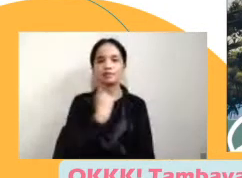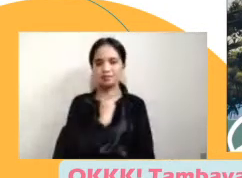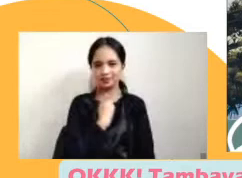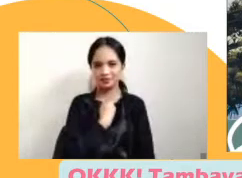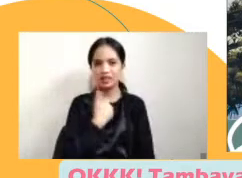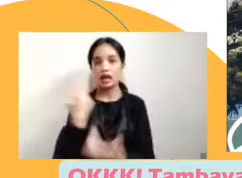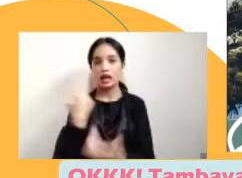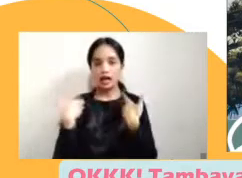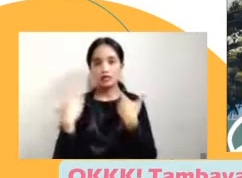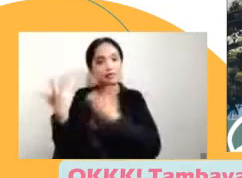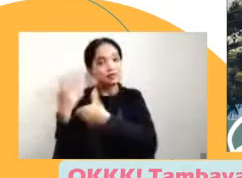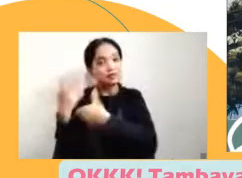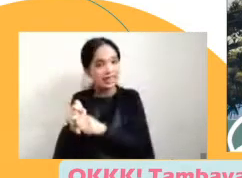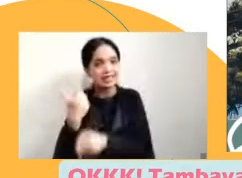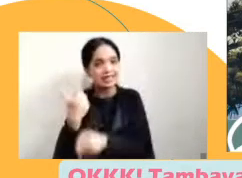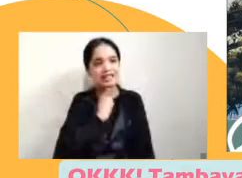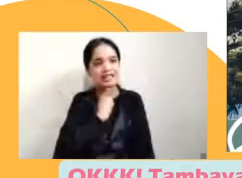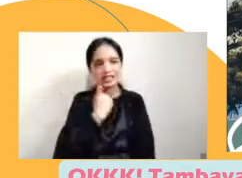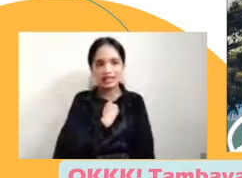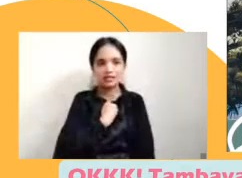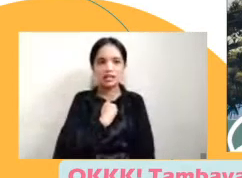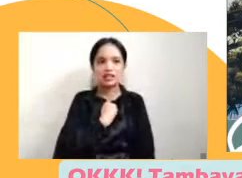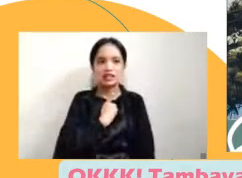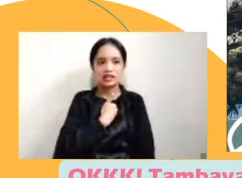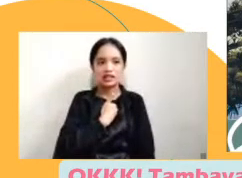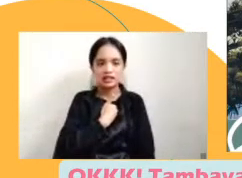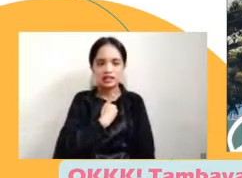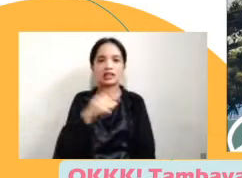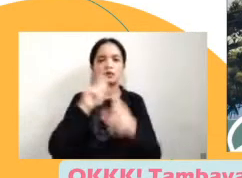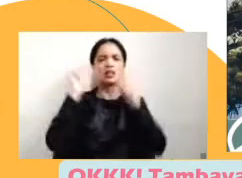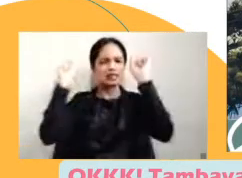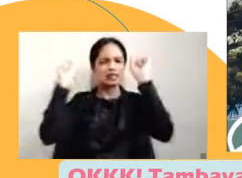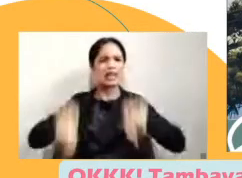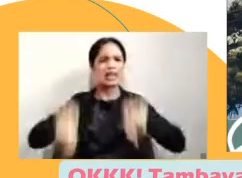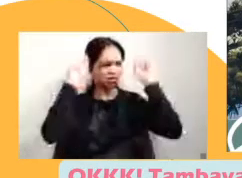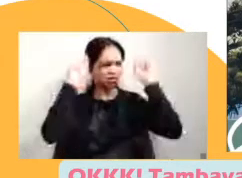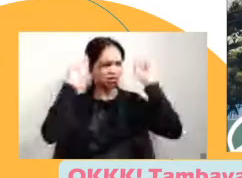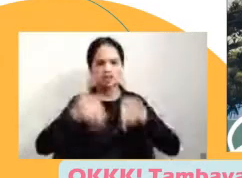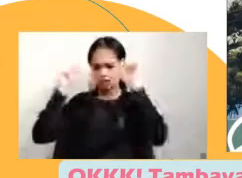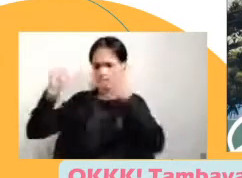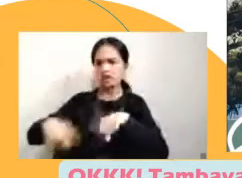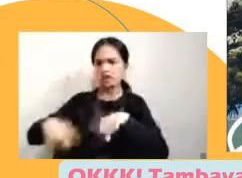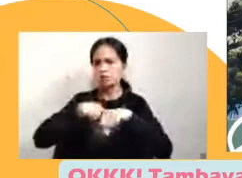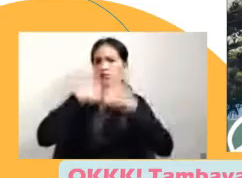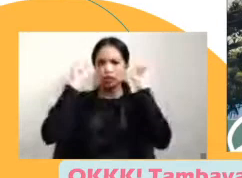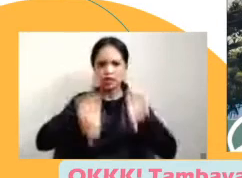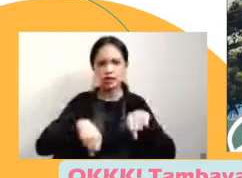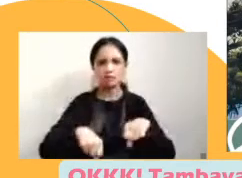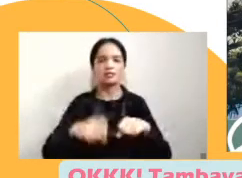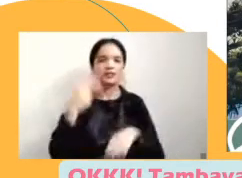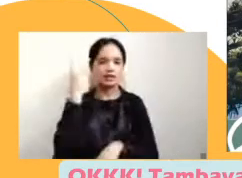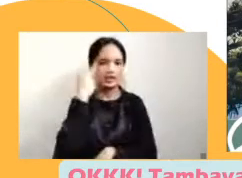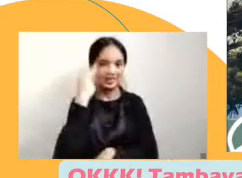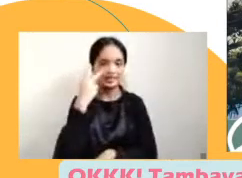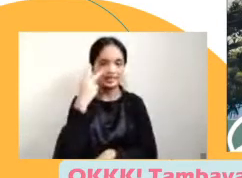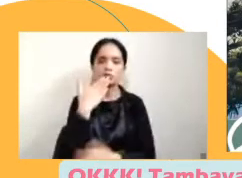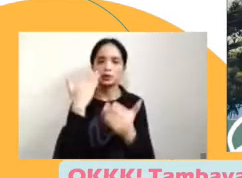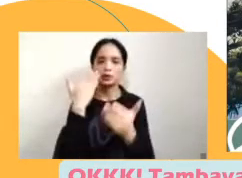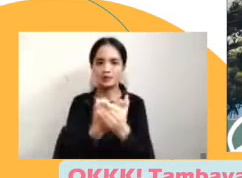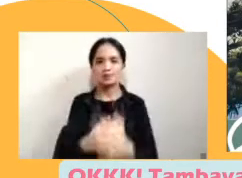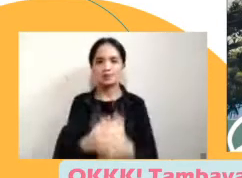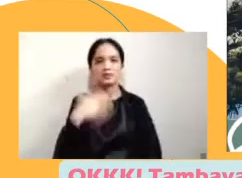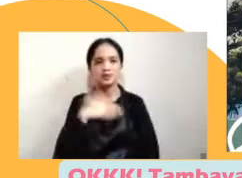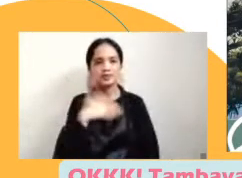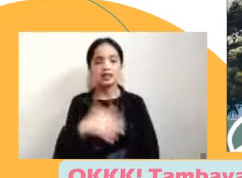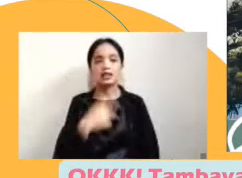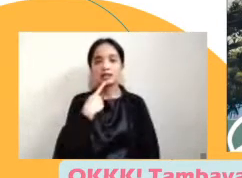hindi nawawala 'yon. Na sinasabi natin, kaya mo 'yan, kaya ko 'to, no? Ayan, very good. Ayan, sabi ni